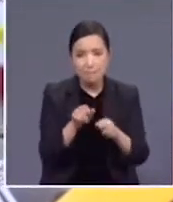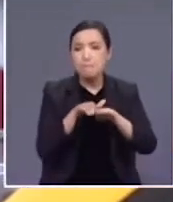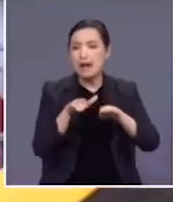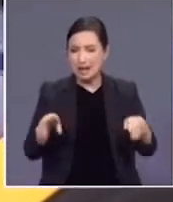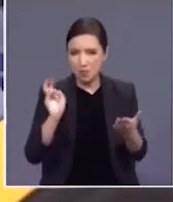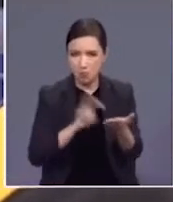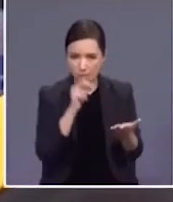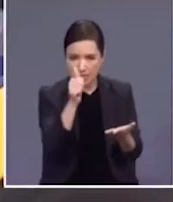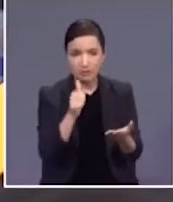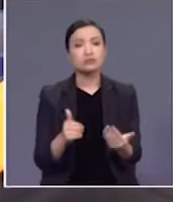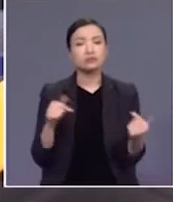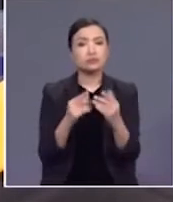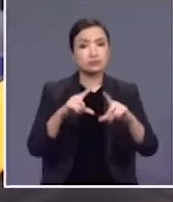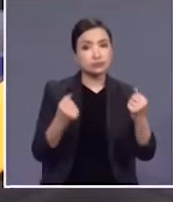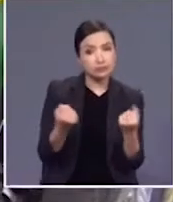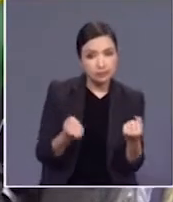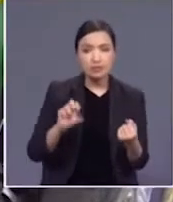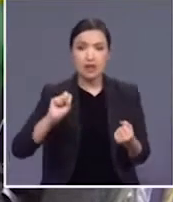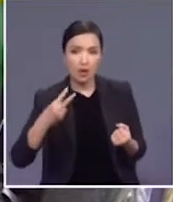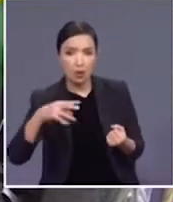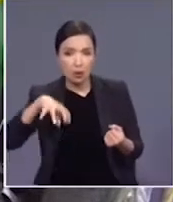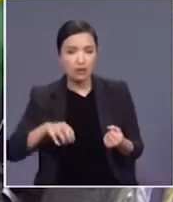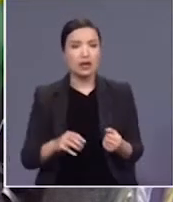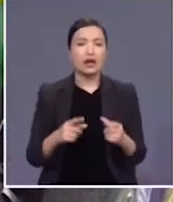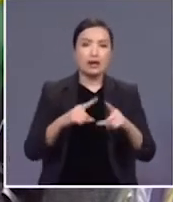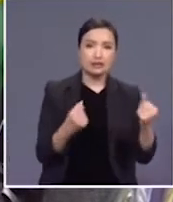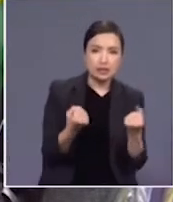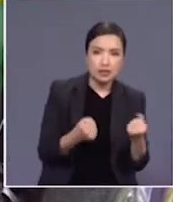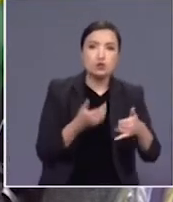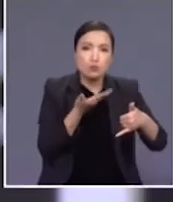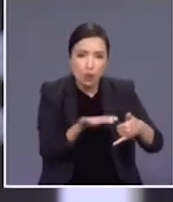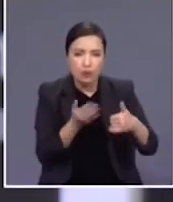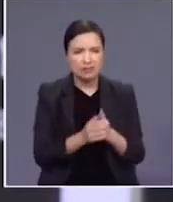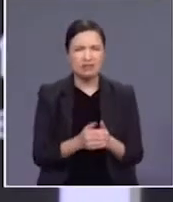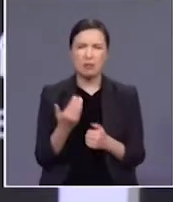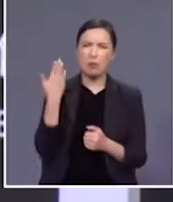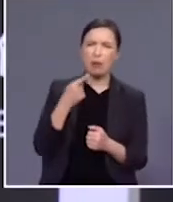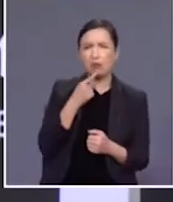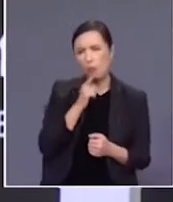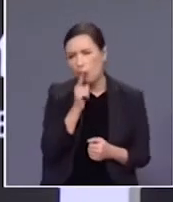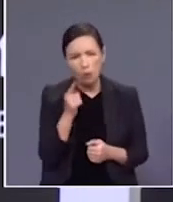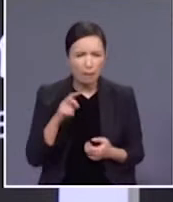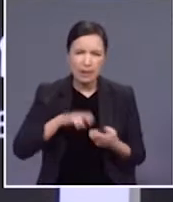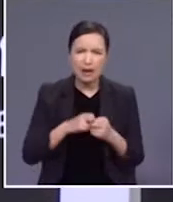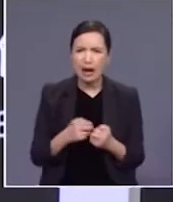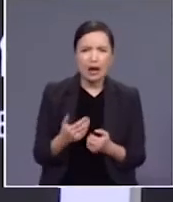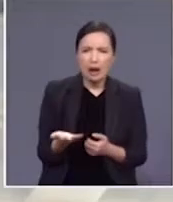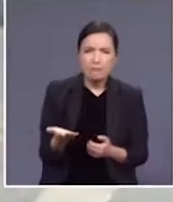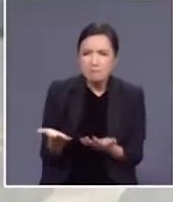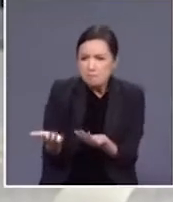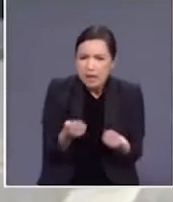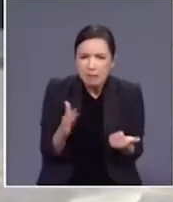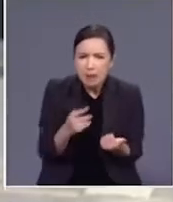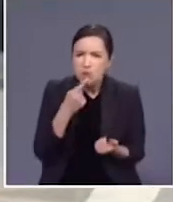วนบุคคลและแท็กซี่สากลที่มีการร้องเรียนเกิดขึ้นอยู่บ่อยครั้งนะครับเช่นการปฏิเสธรับผู้โดยสารไม่กดมิเตอร์ผู้